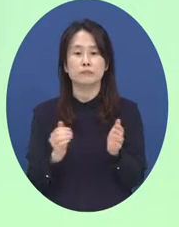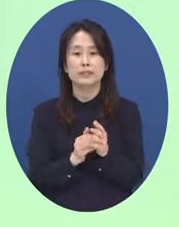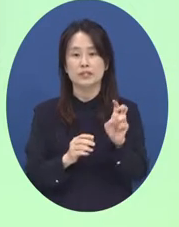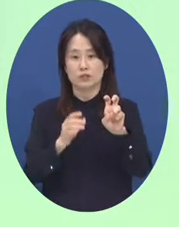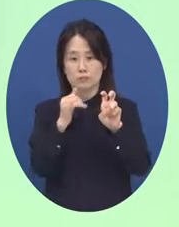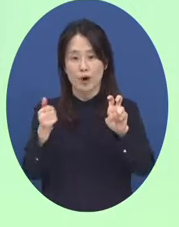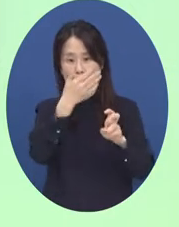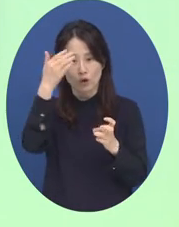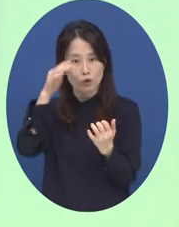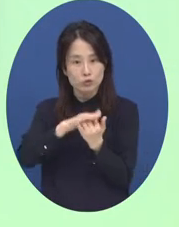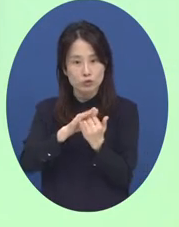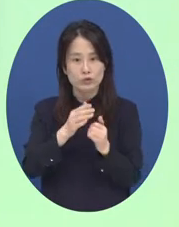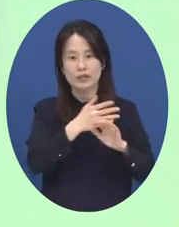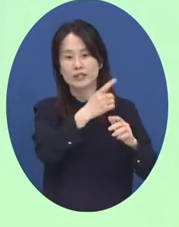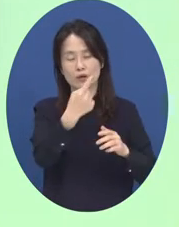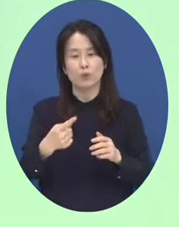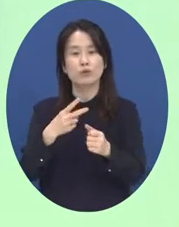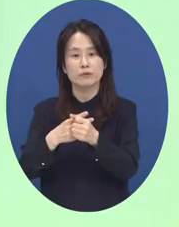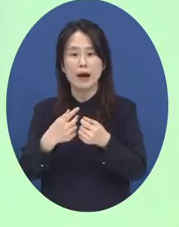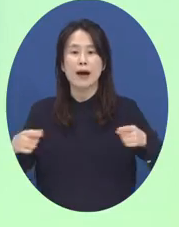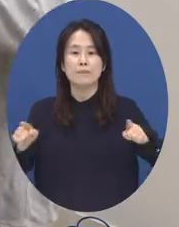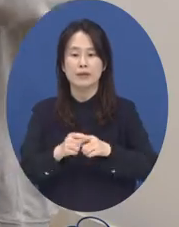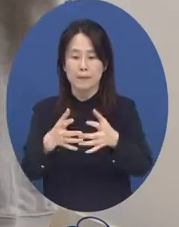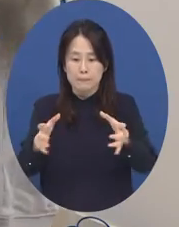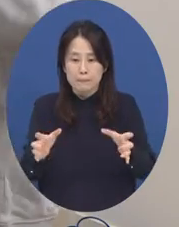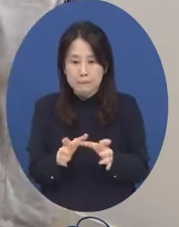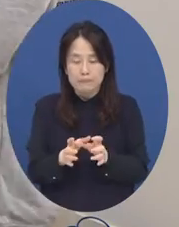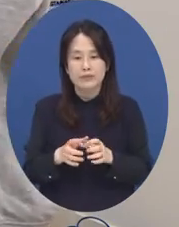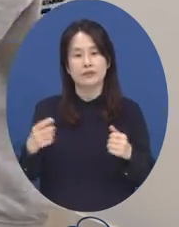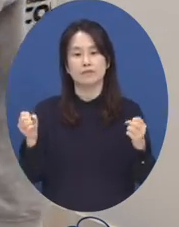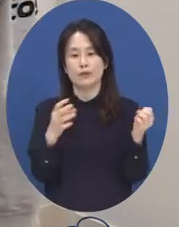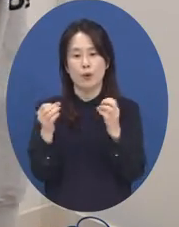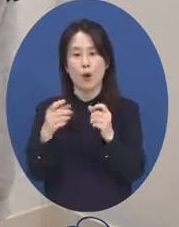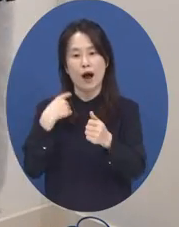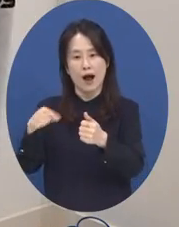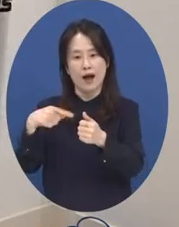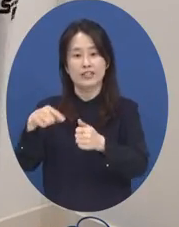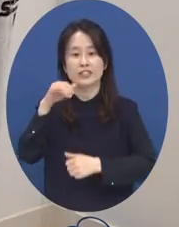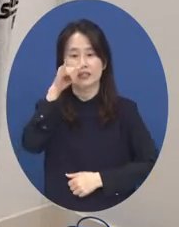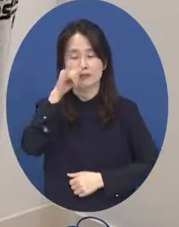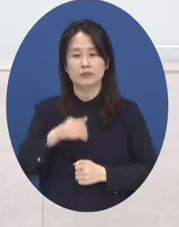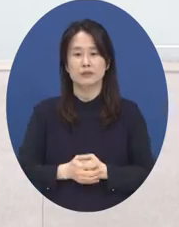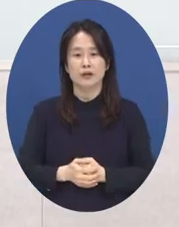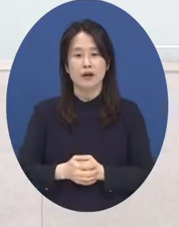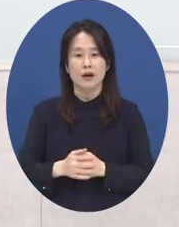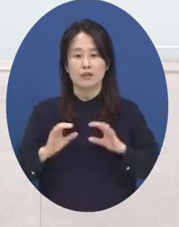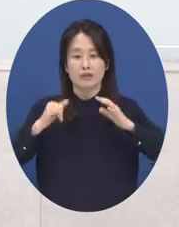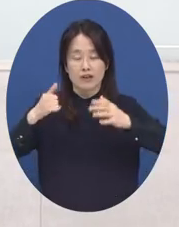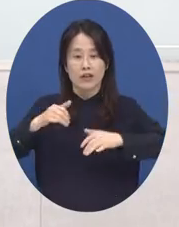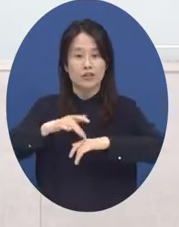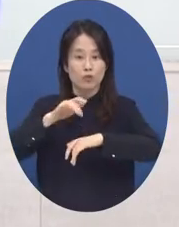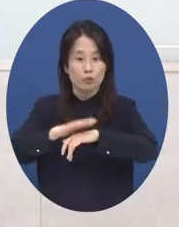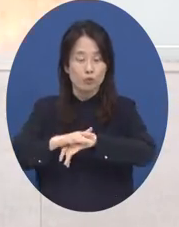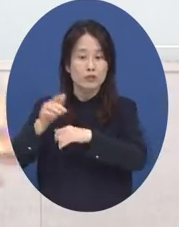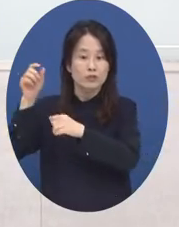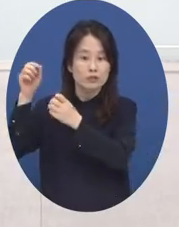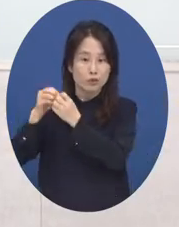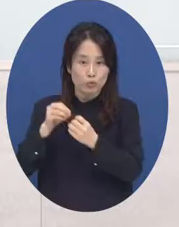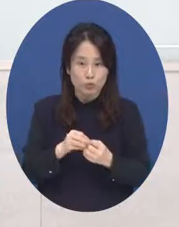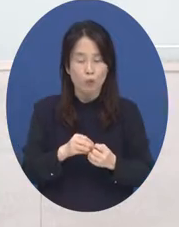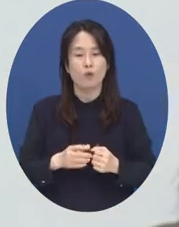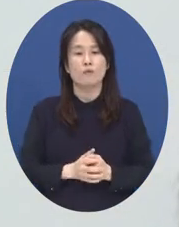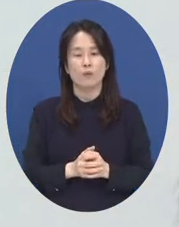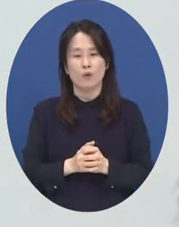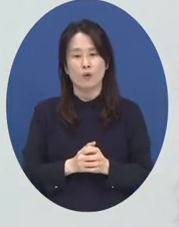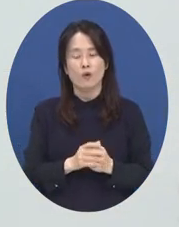청소년들이 외국인 강사들과 소규모 그룹을 만들어 교육받고 있습니다. 세계의 전통과 관습, 헬로윈의 유래,